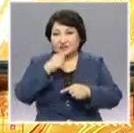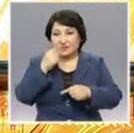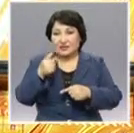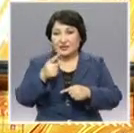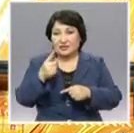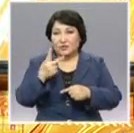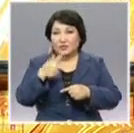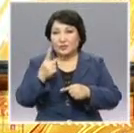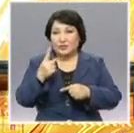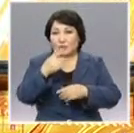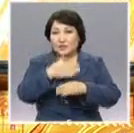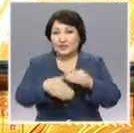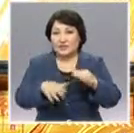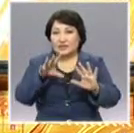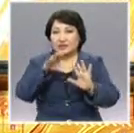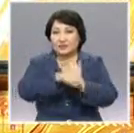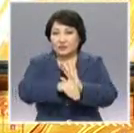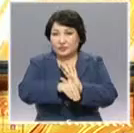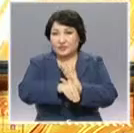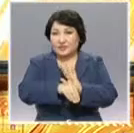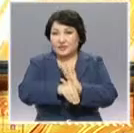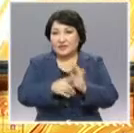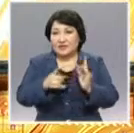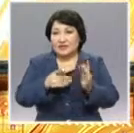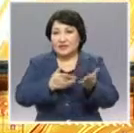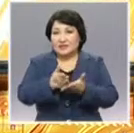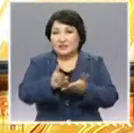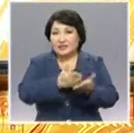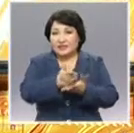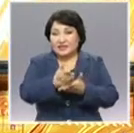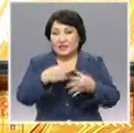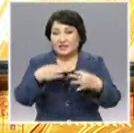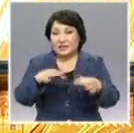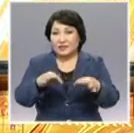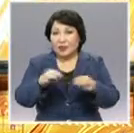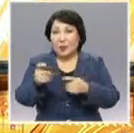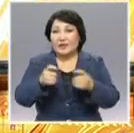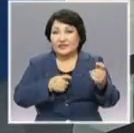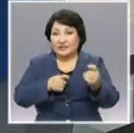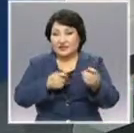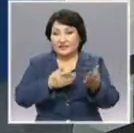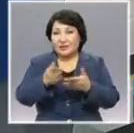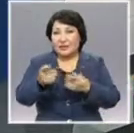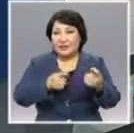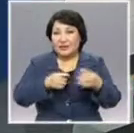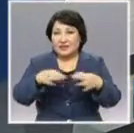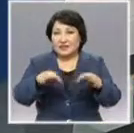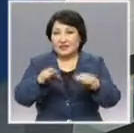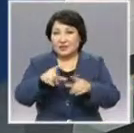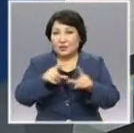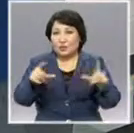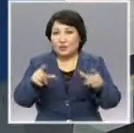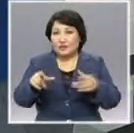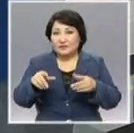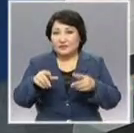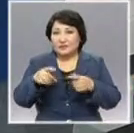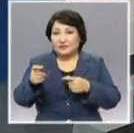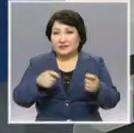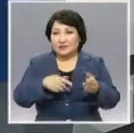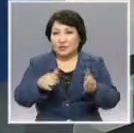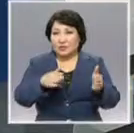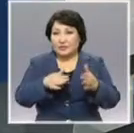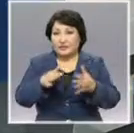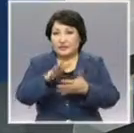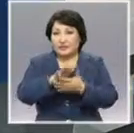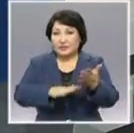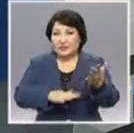отырмыз. Ендігі жылға қазір мына управление автомобильдің дорогаға заявка бердік. 55 көше ендігі жылға біз тағы дайындап